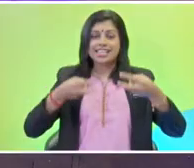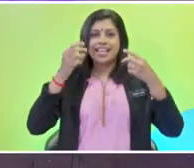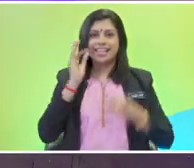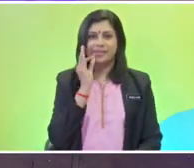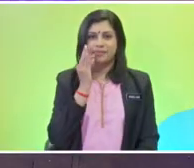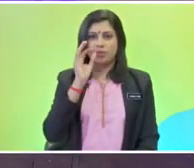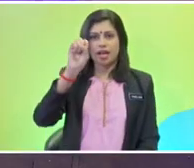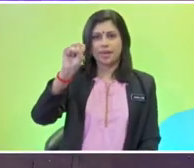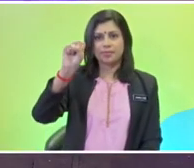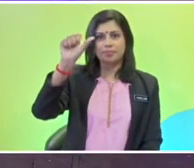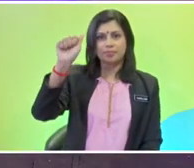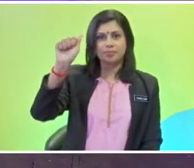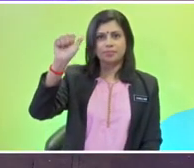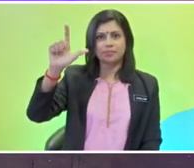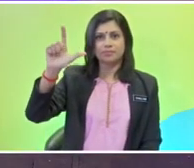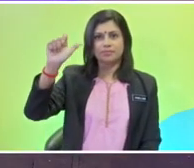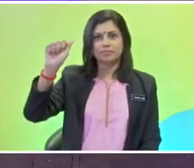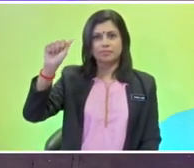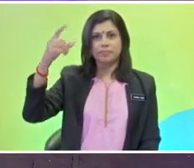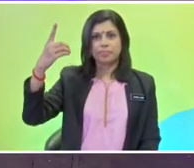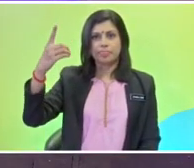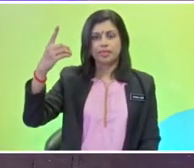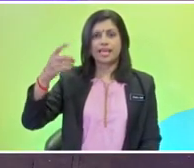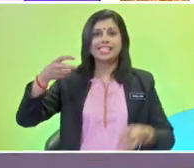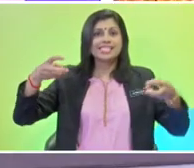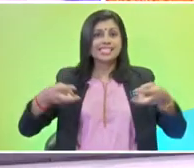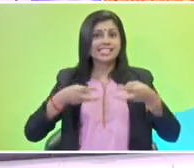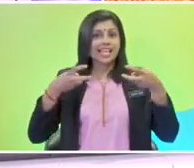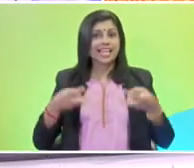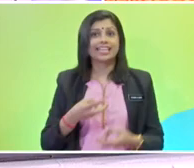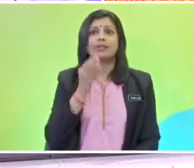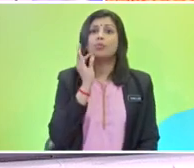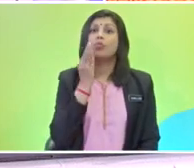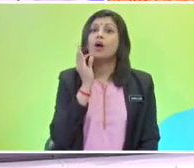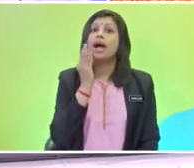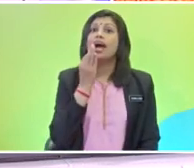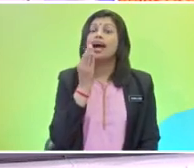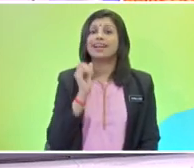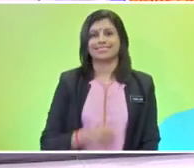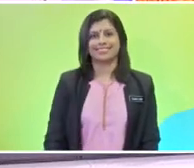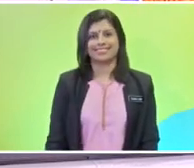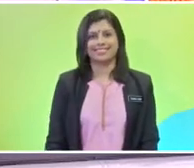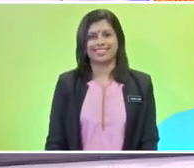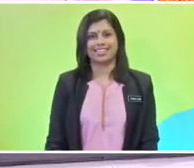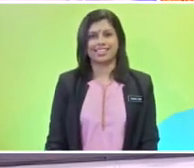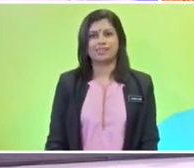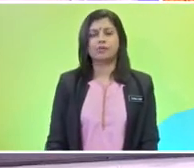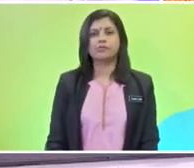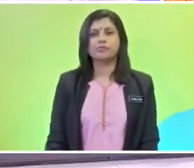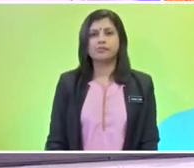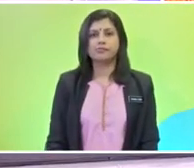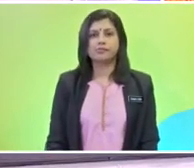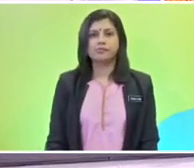Sebelum tu Din, Cikgu nak terangkanlah buah apa yang sesuai untuk kita buat salad. Buah apa, Cikgu? Okay, pertama sekali, ini Cikgu dah